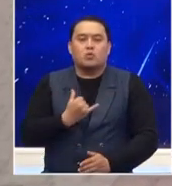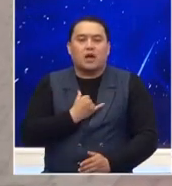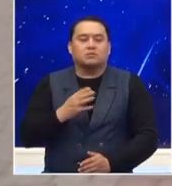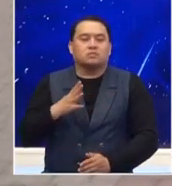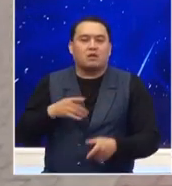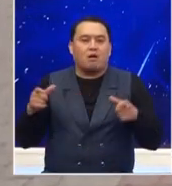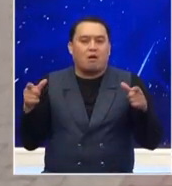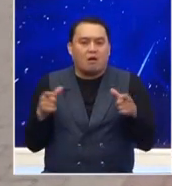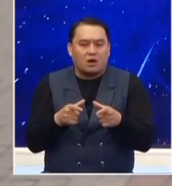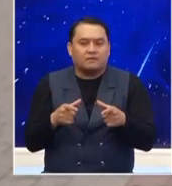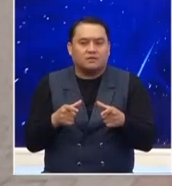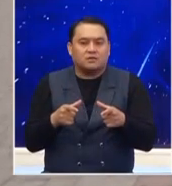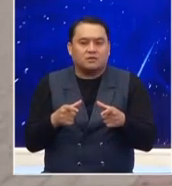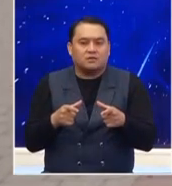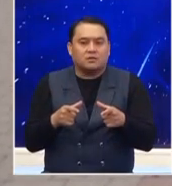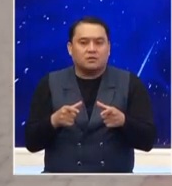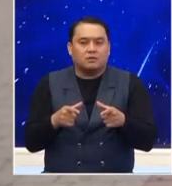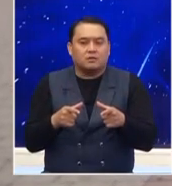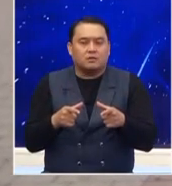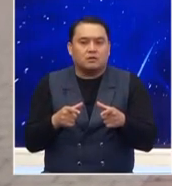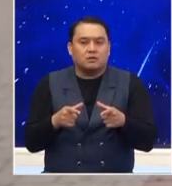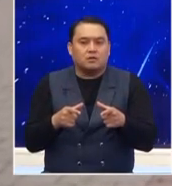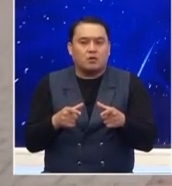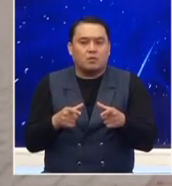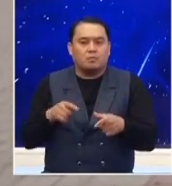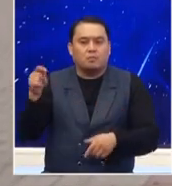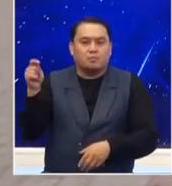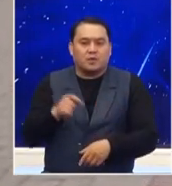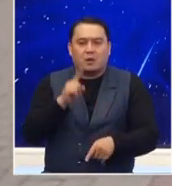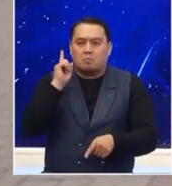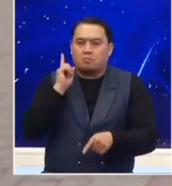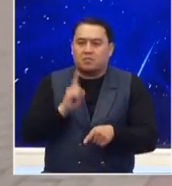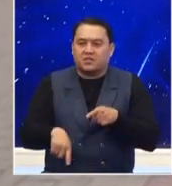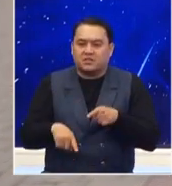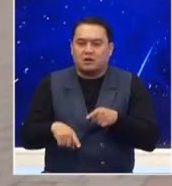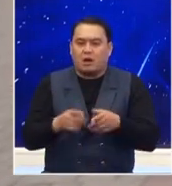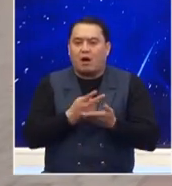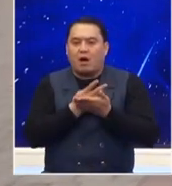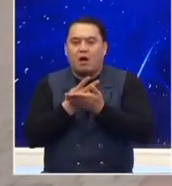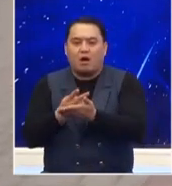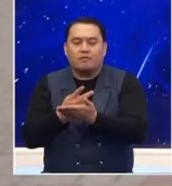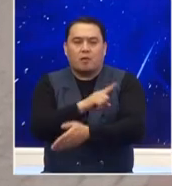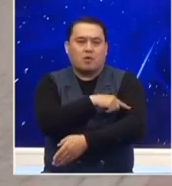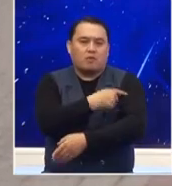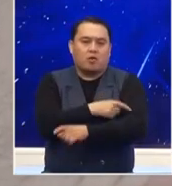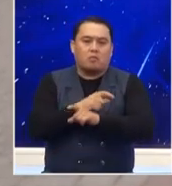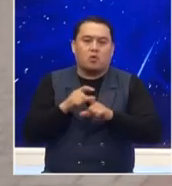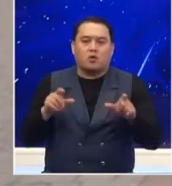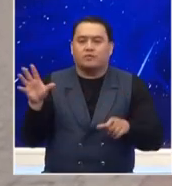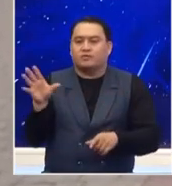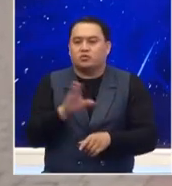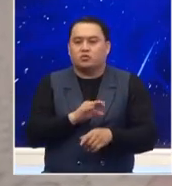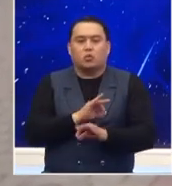и у меня случился так, что там сосуд лопнул. Приехали быстро, отвезли в многопрофильную, все